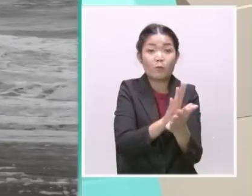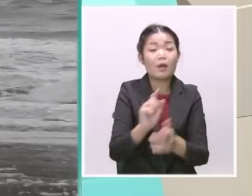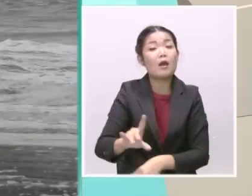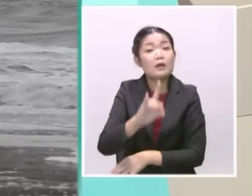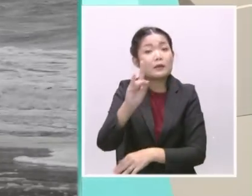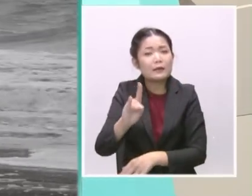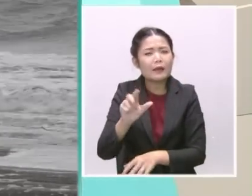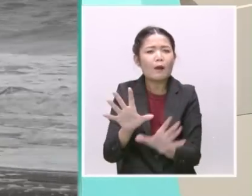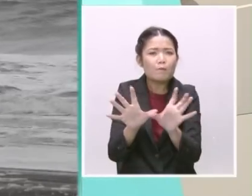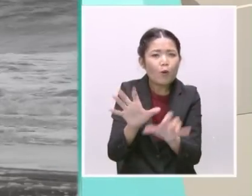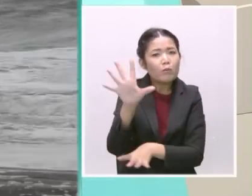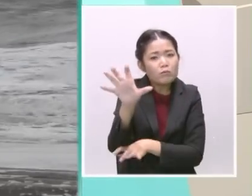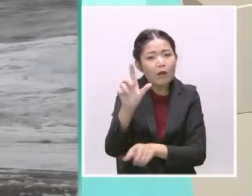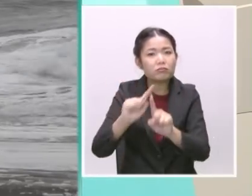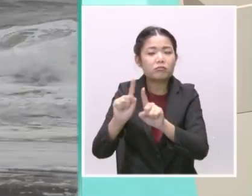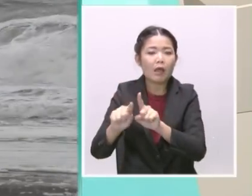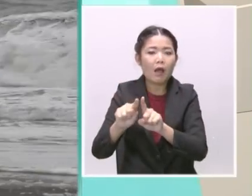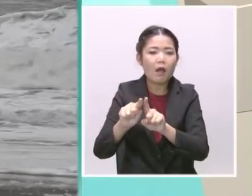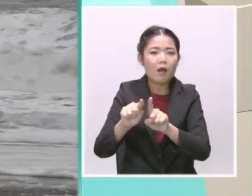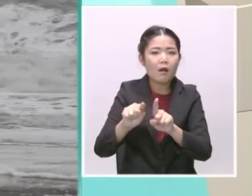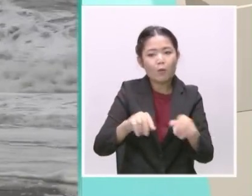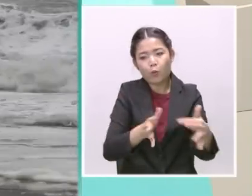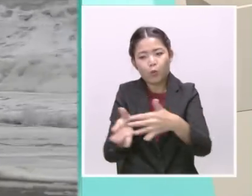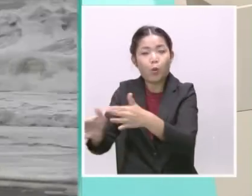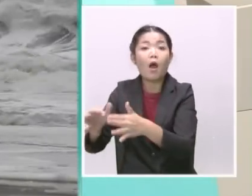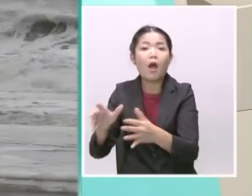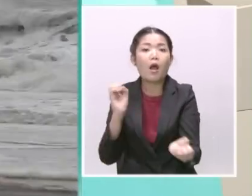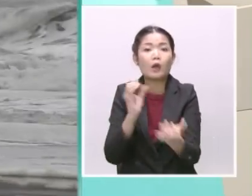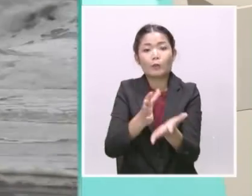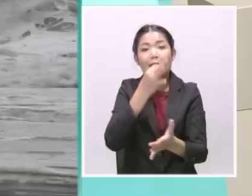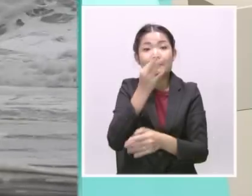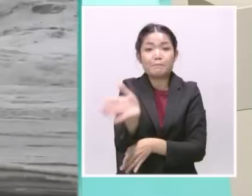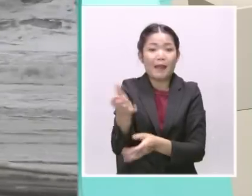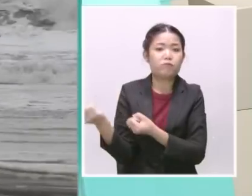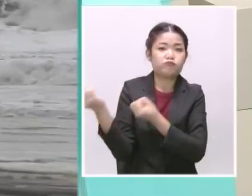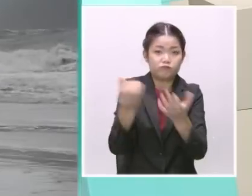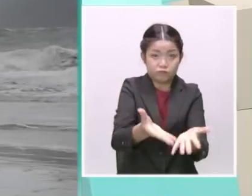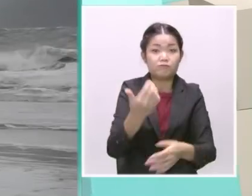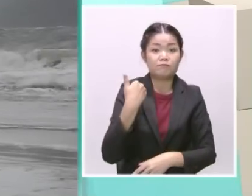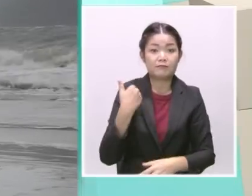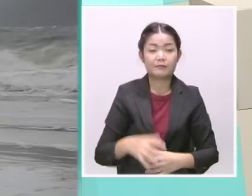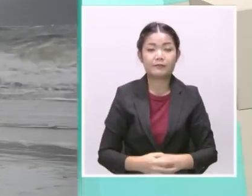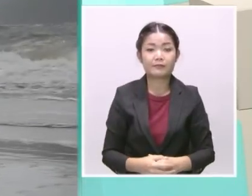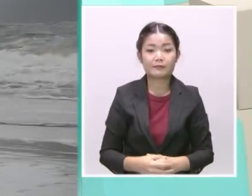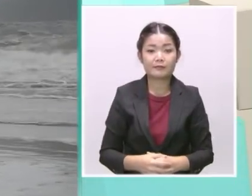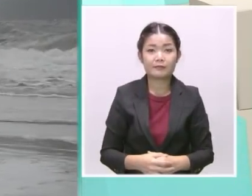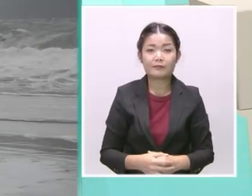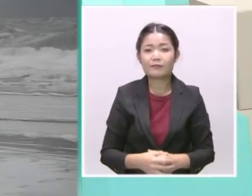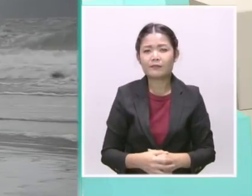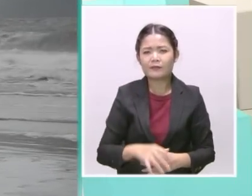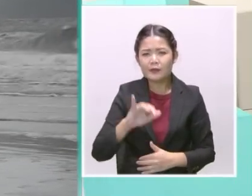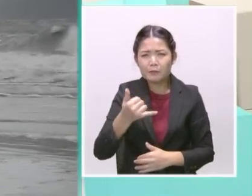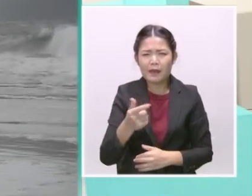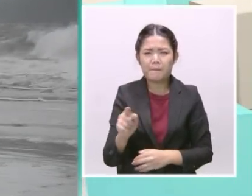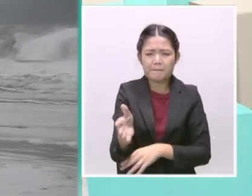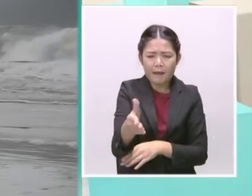oshมักจะหี้ไ้ใจฝั่งกส่คน blur ต้ขี่น้ถ้ประมงที่ต้มาหากินอยู่ตามรมชาฝั่งก็อาจ